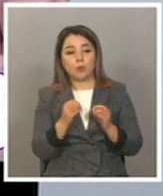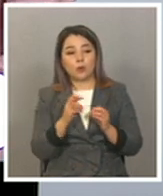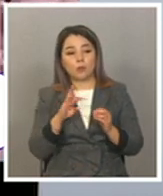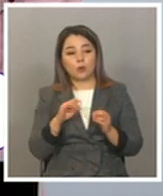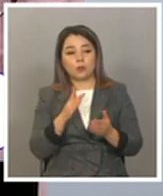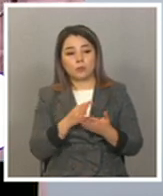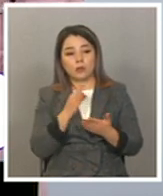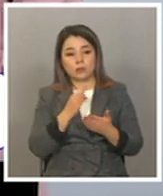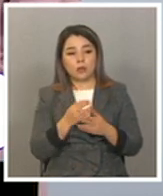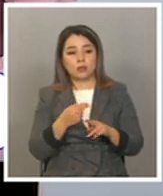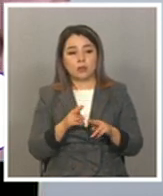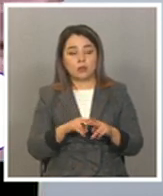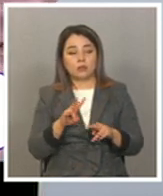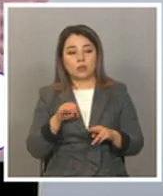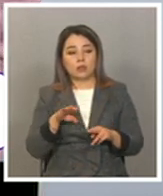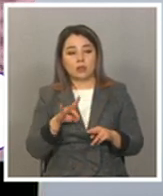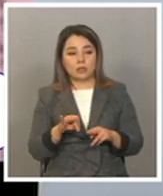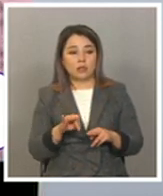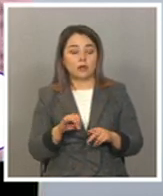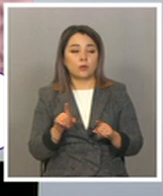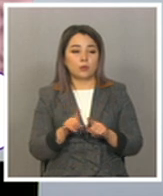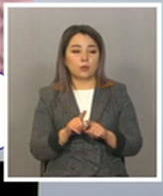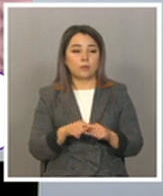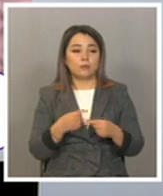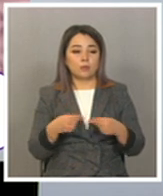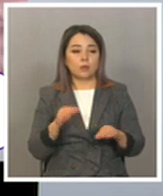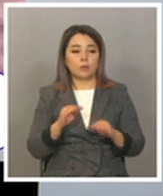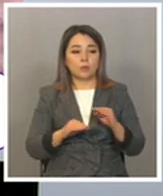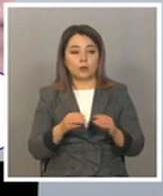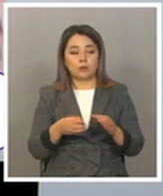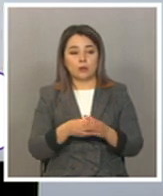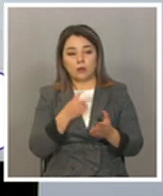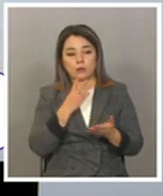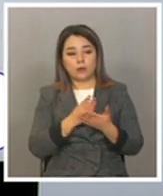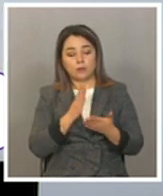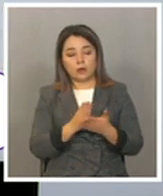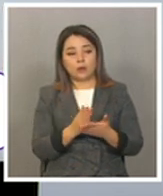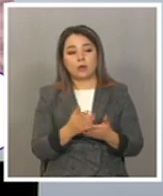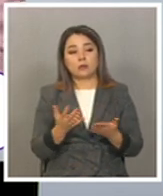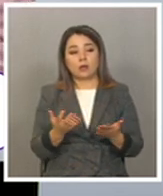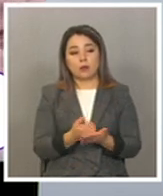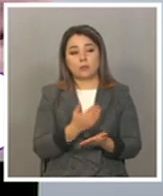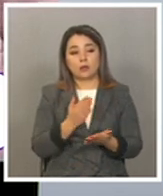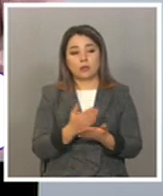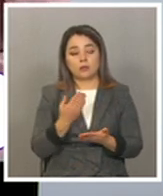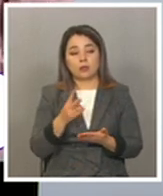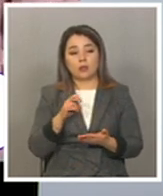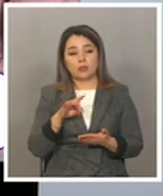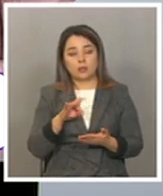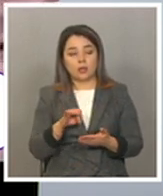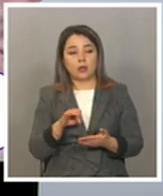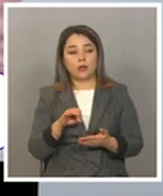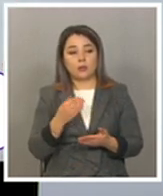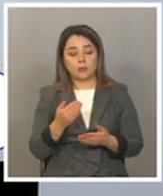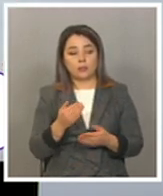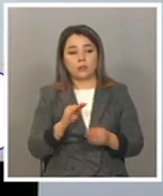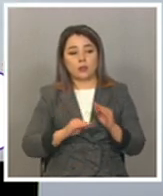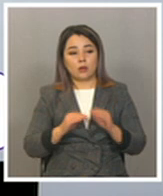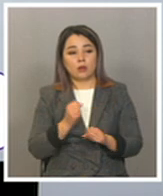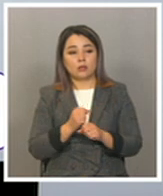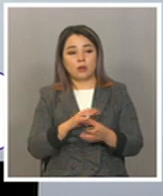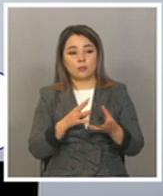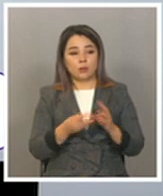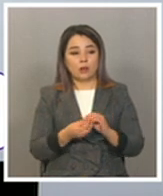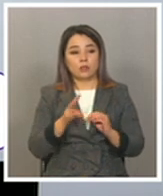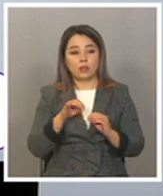Яғни натрийдің зат мөлшері 10 моль. Ары қарай табылған натрийдің зат мөлшері арқылы